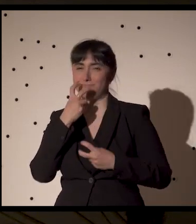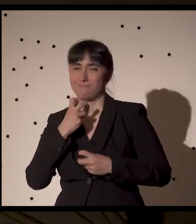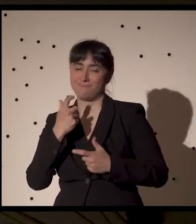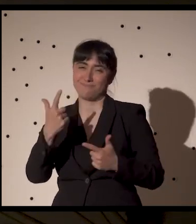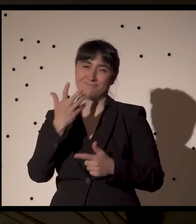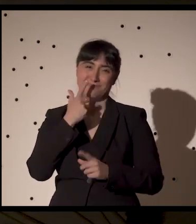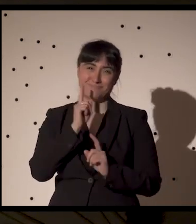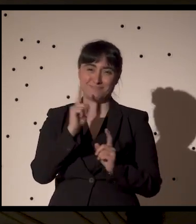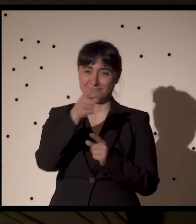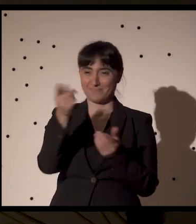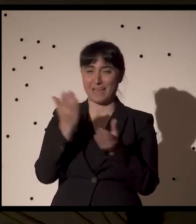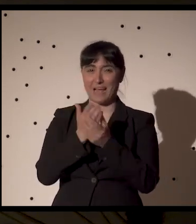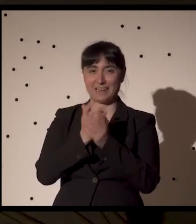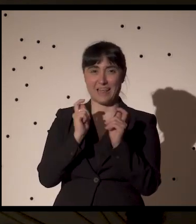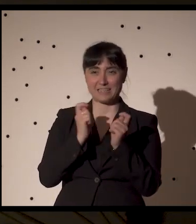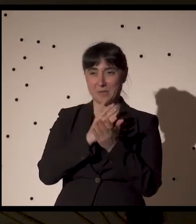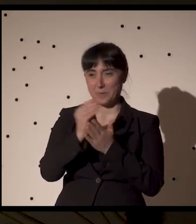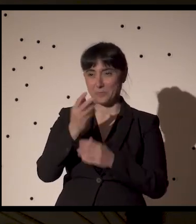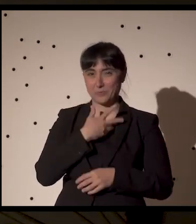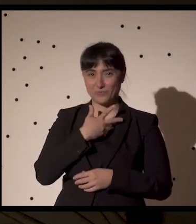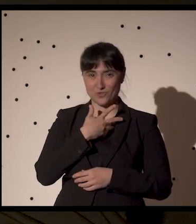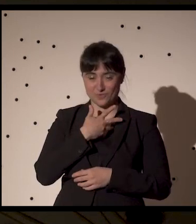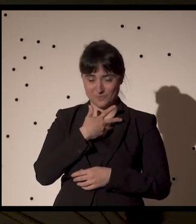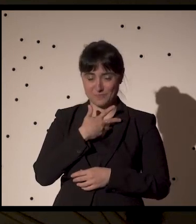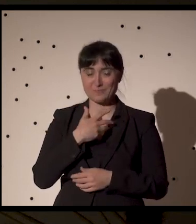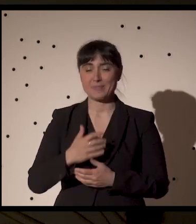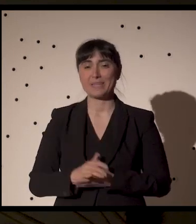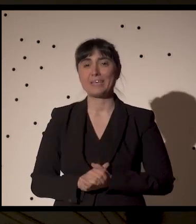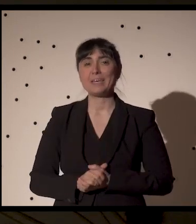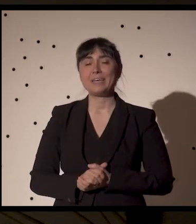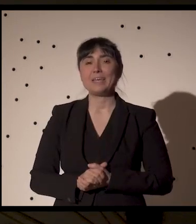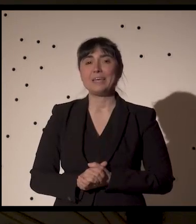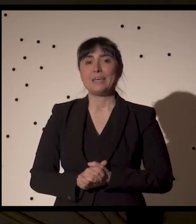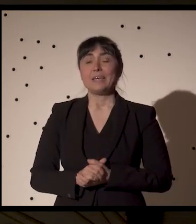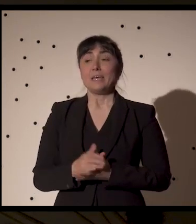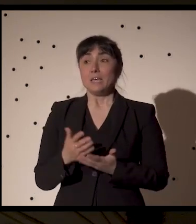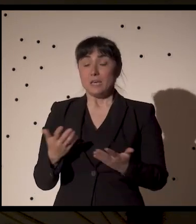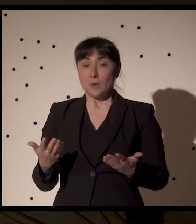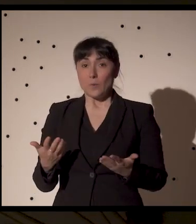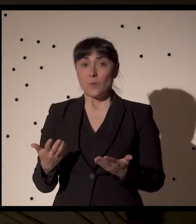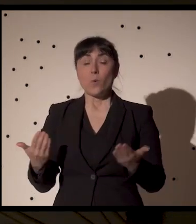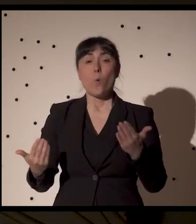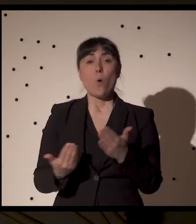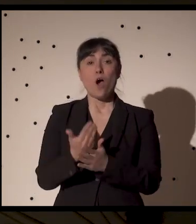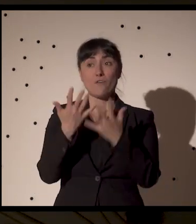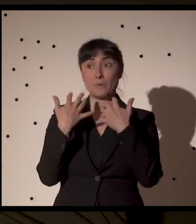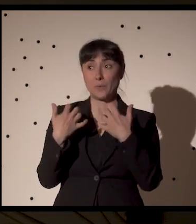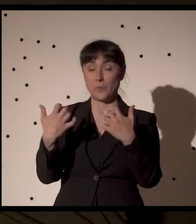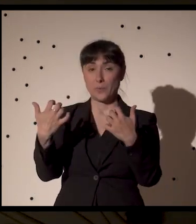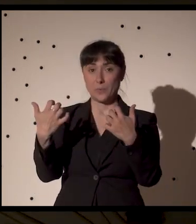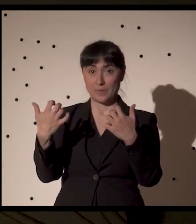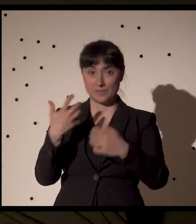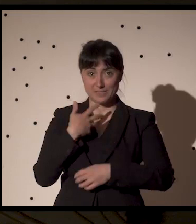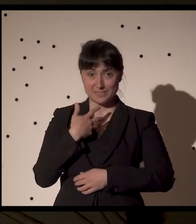cartella stampa e dopo i nuovi luoghi pubblici segnalo